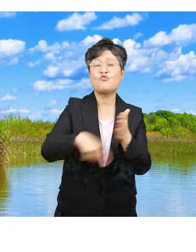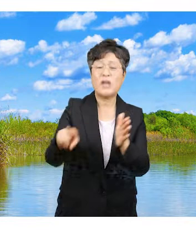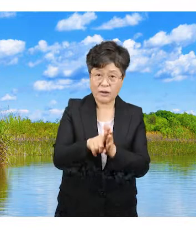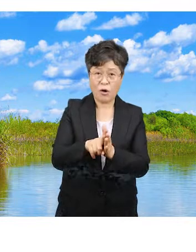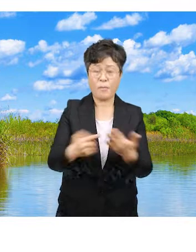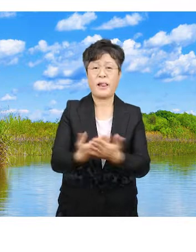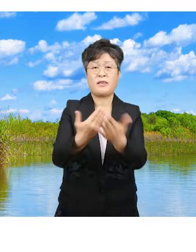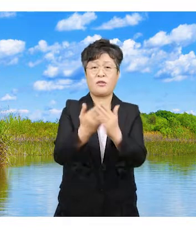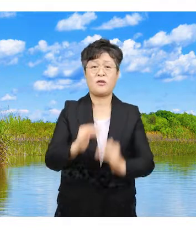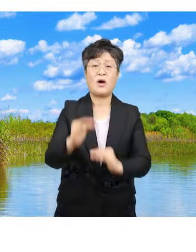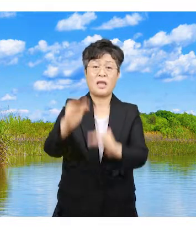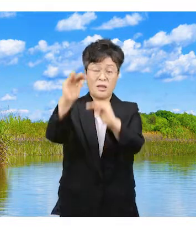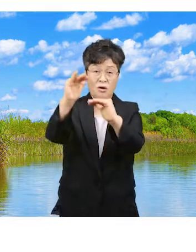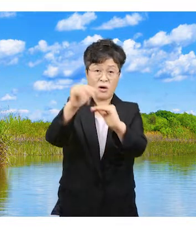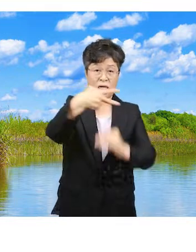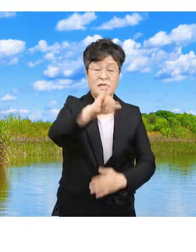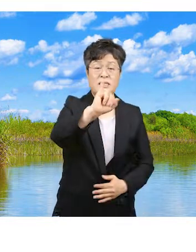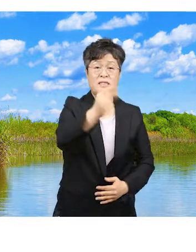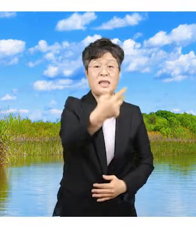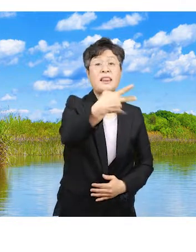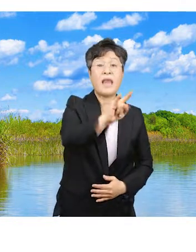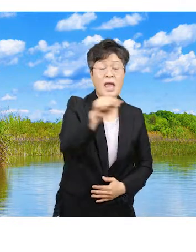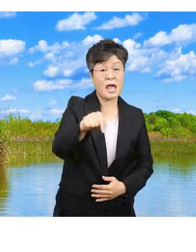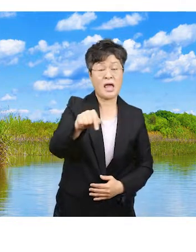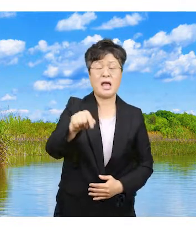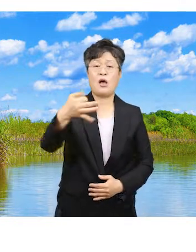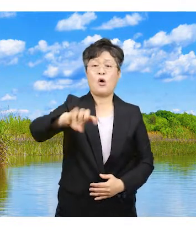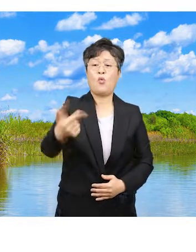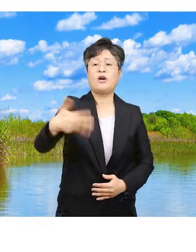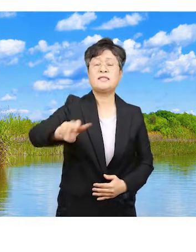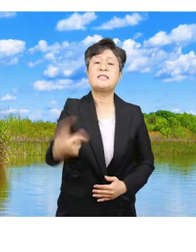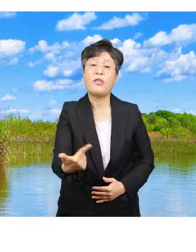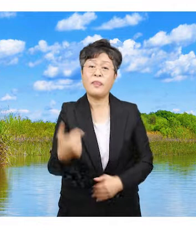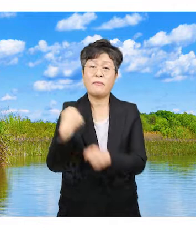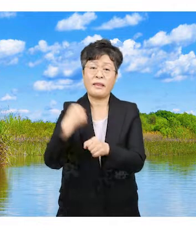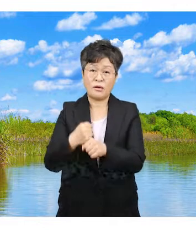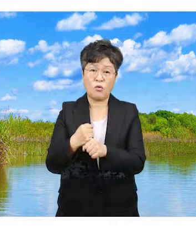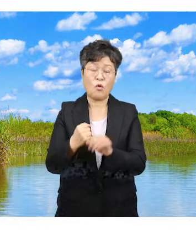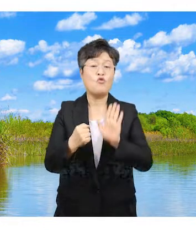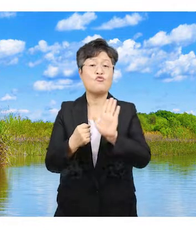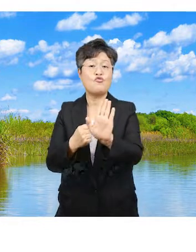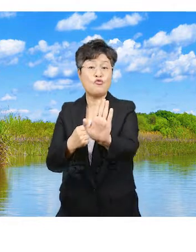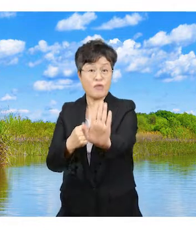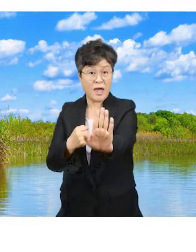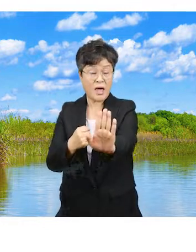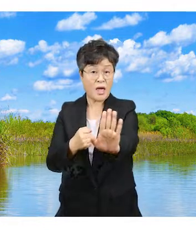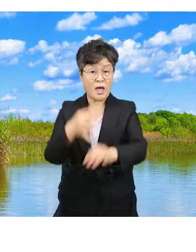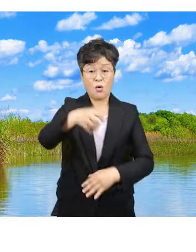과정에서 이 신대저수지와 원천저수지가 만들어졌고 그 이후에 이